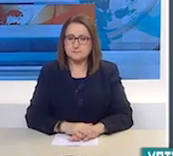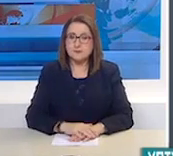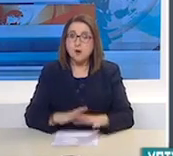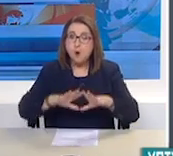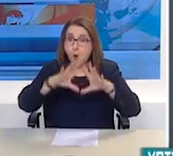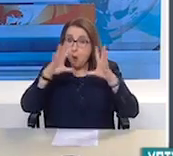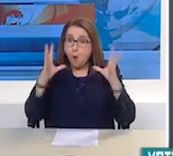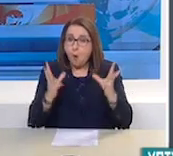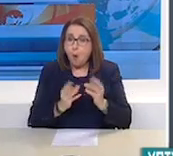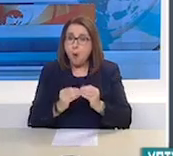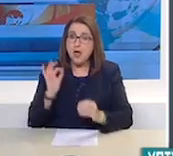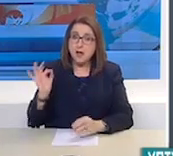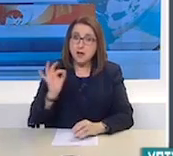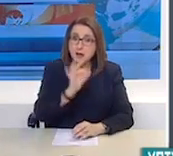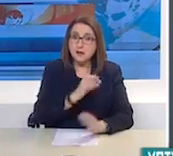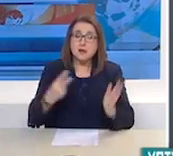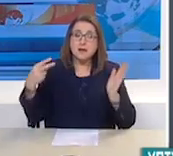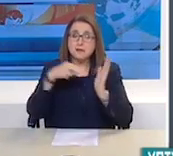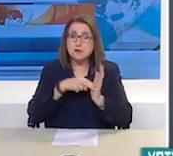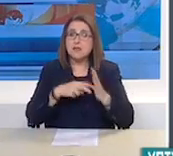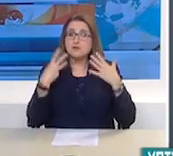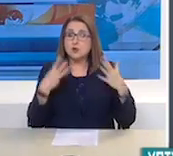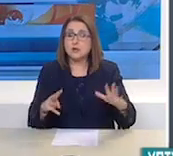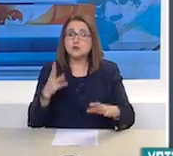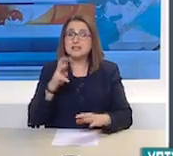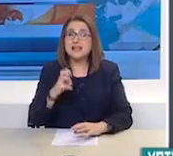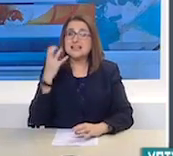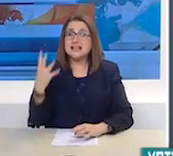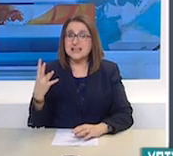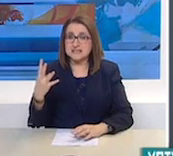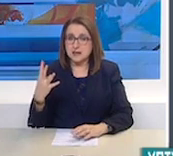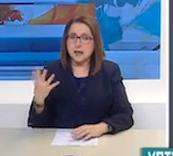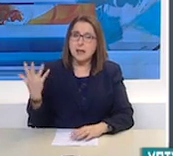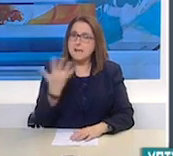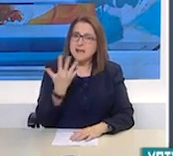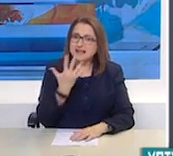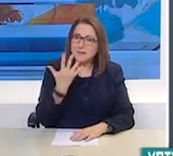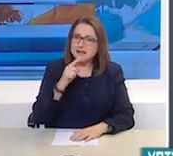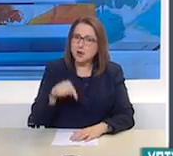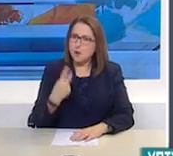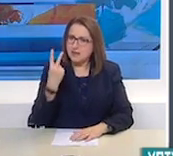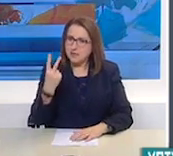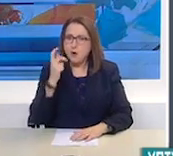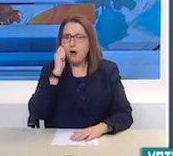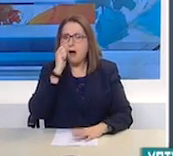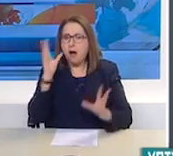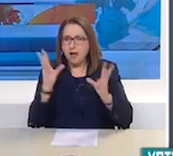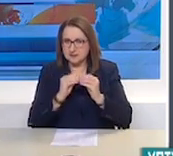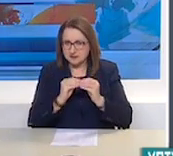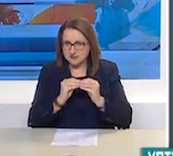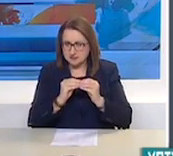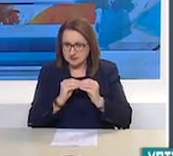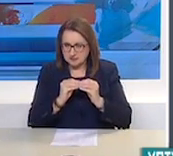του κρούσματων είναι 2.834, εκ των οποίων το 55,2% αφορά άνδρες,